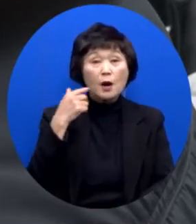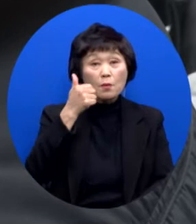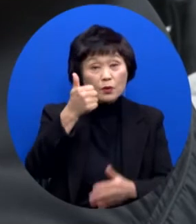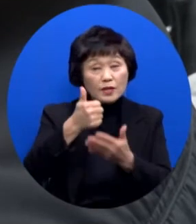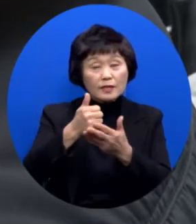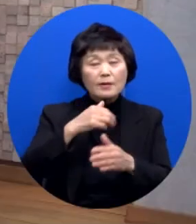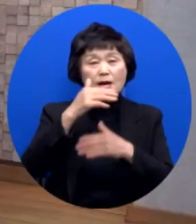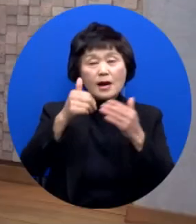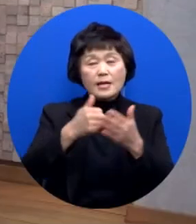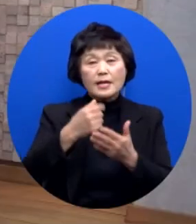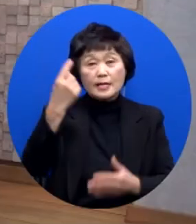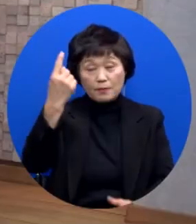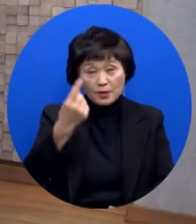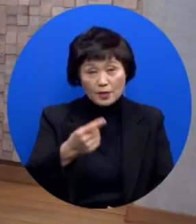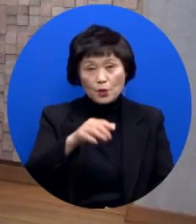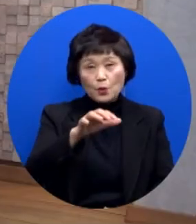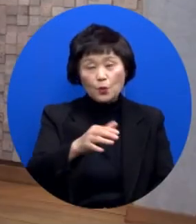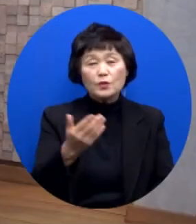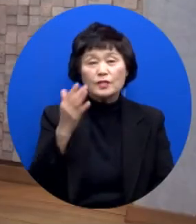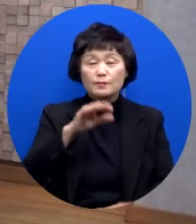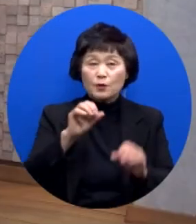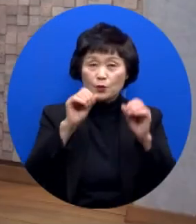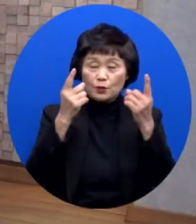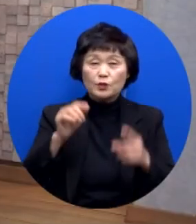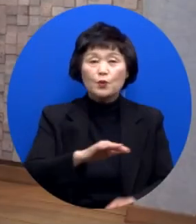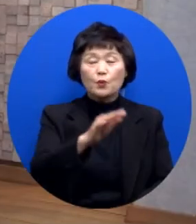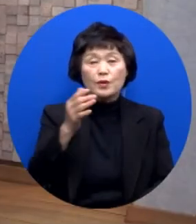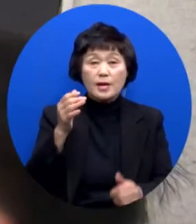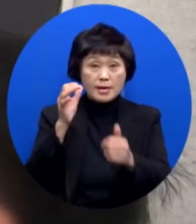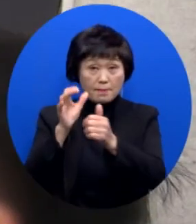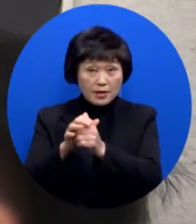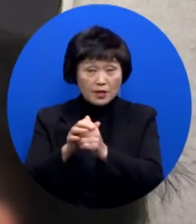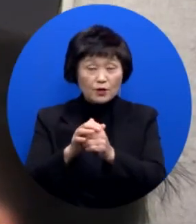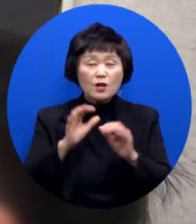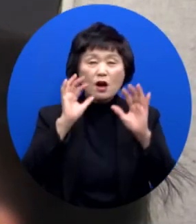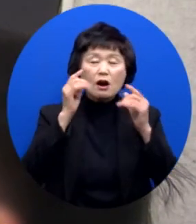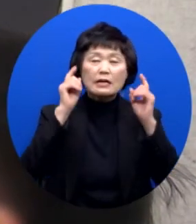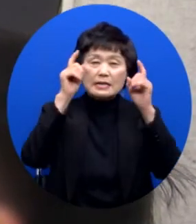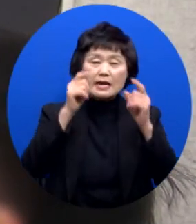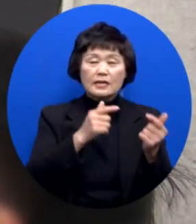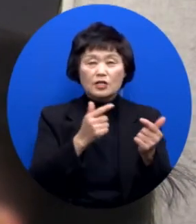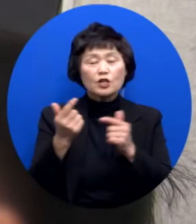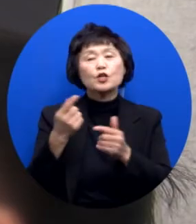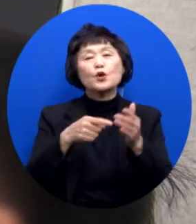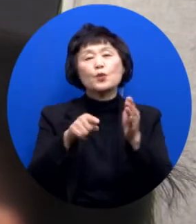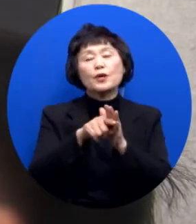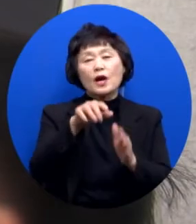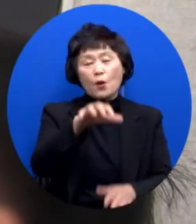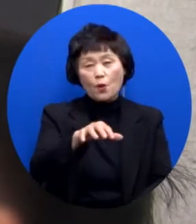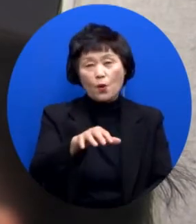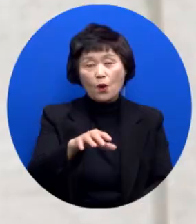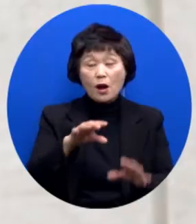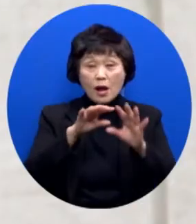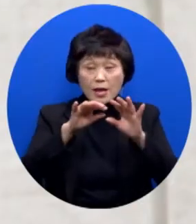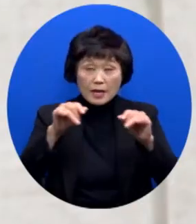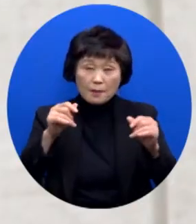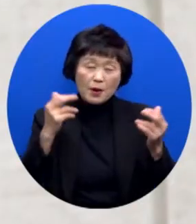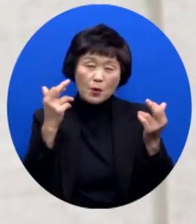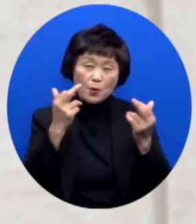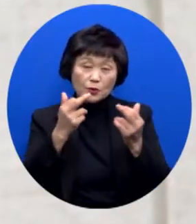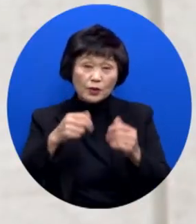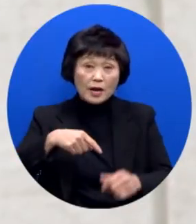향한 곳이지만 동시에 우리에게 맡겨진 사명과 어린 양을 위한 자리 라면서 사막의 골짜기로 간단 마음으로